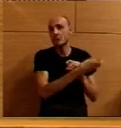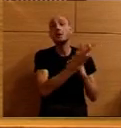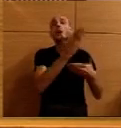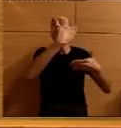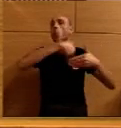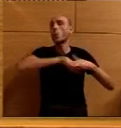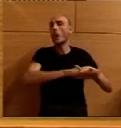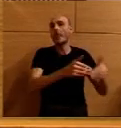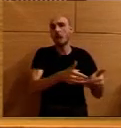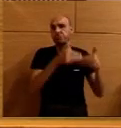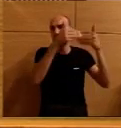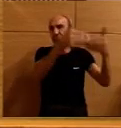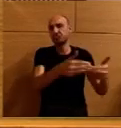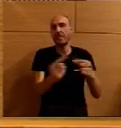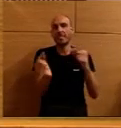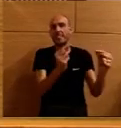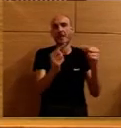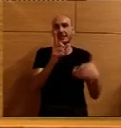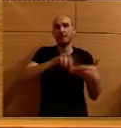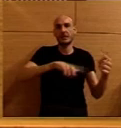se quedaran per al pròxim plenari.